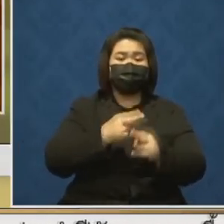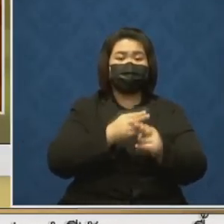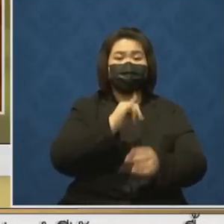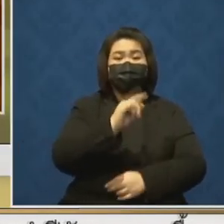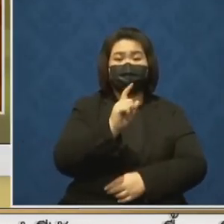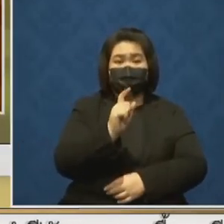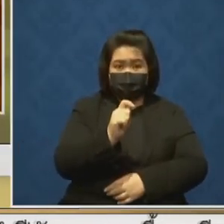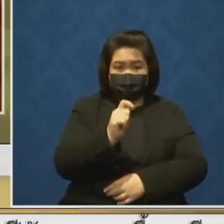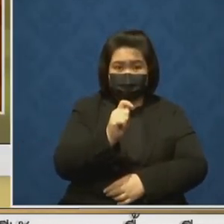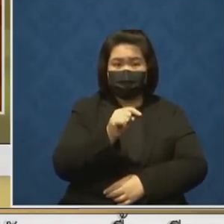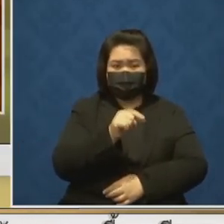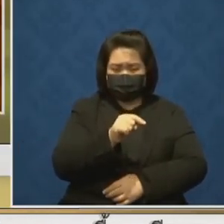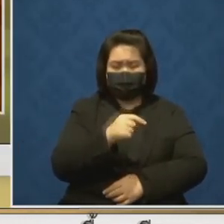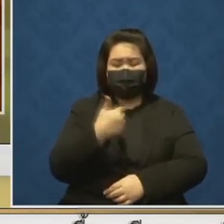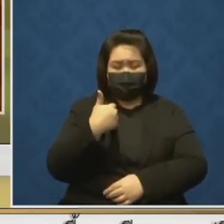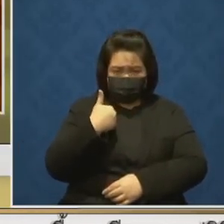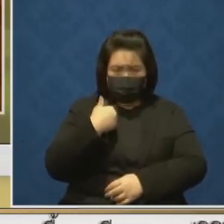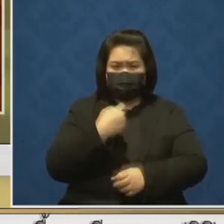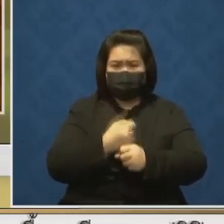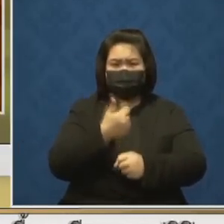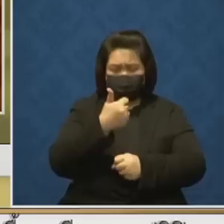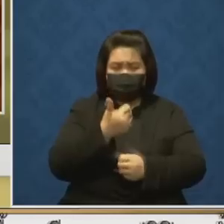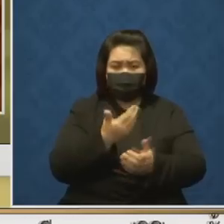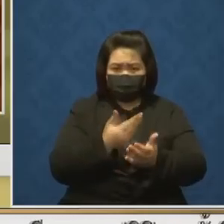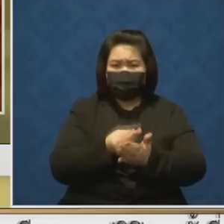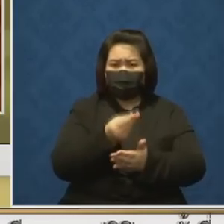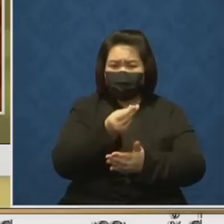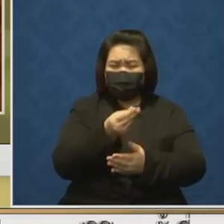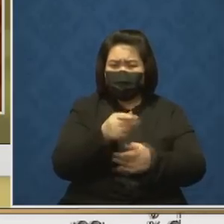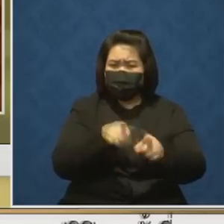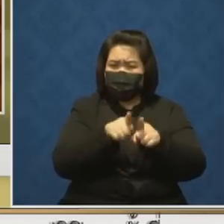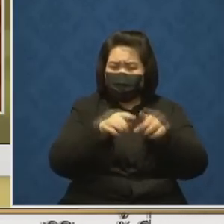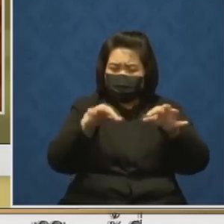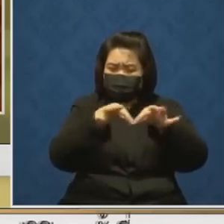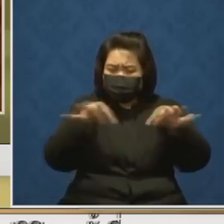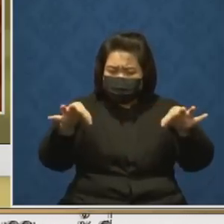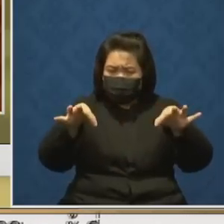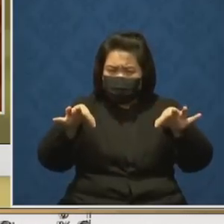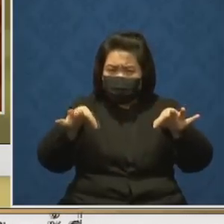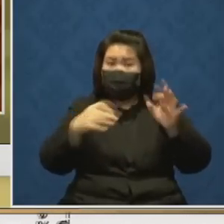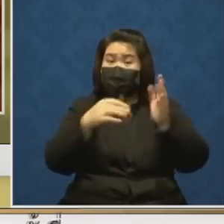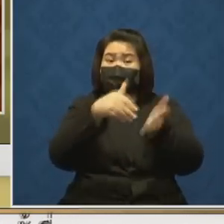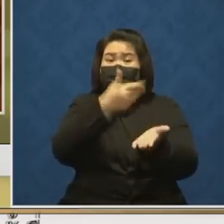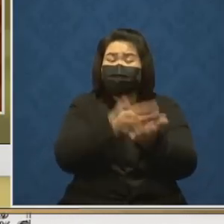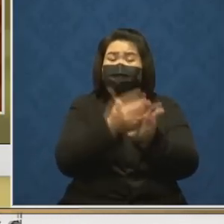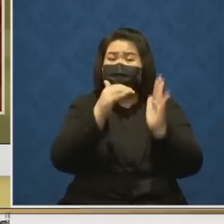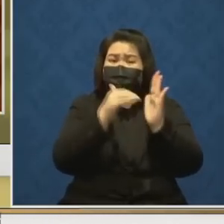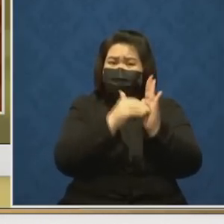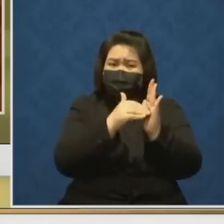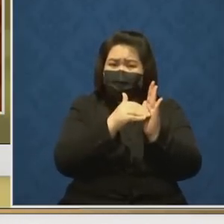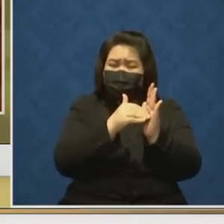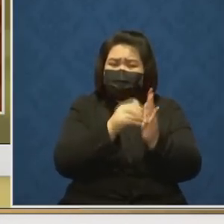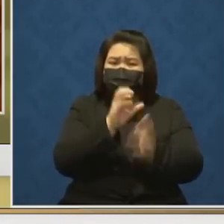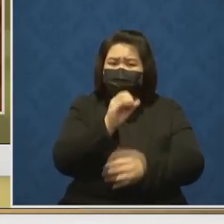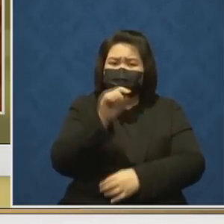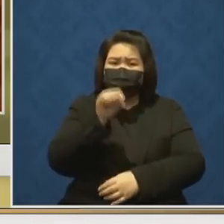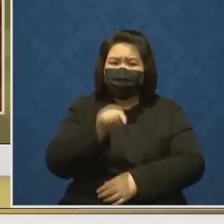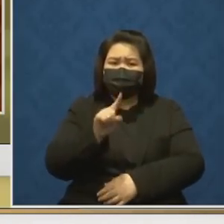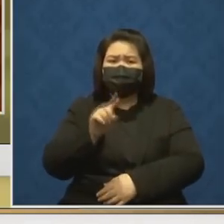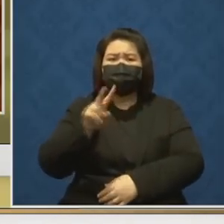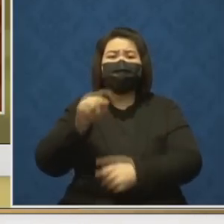ได้งานไป โดยยื่นสองต่ำกวาราคากลางแค่ 0.12%